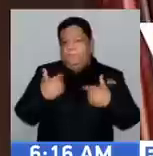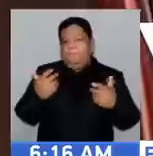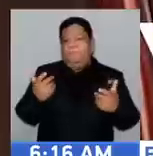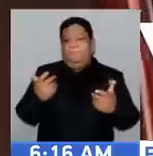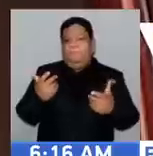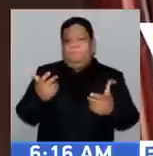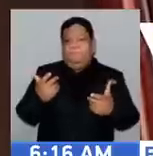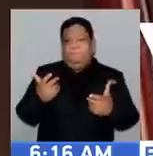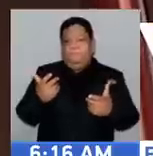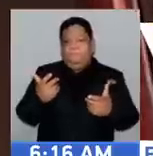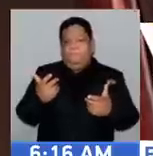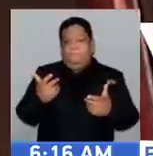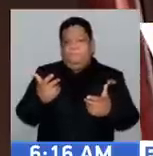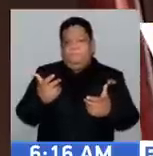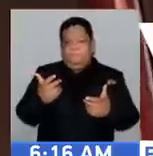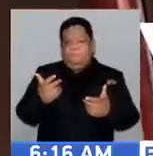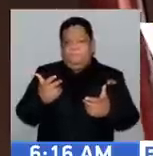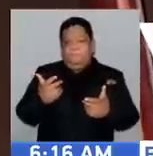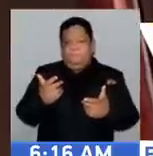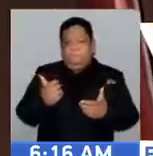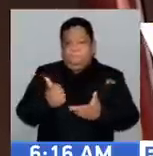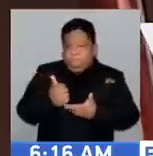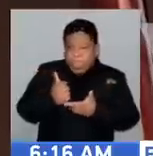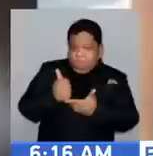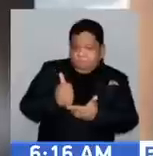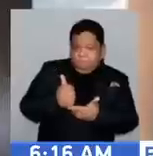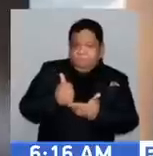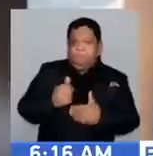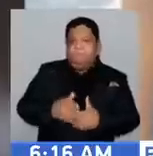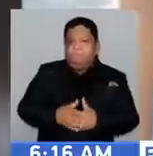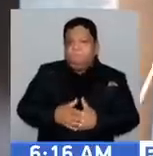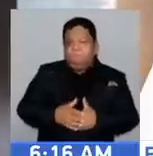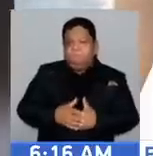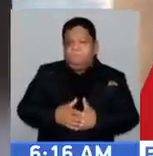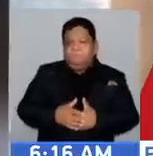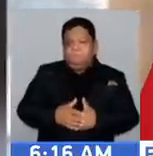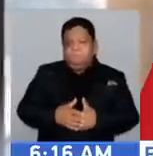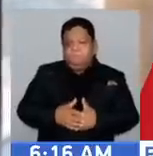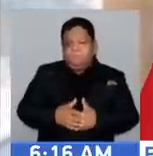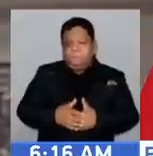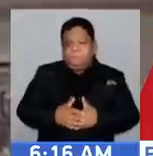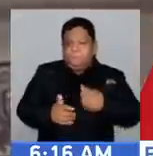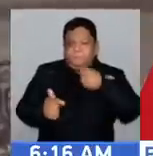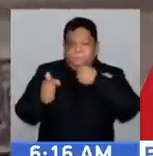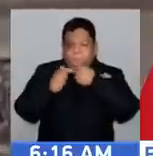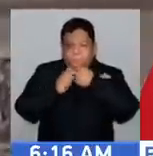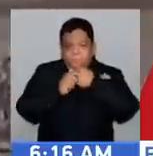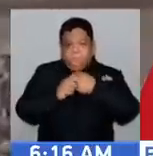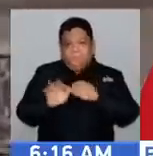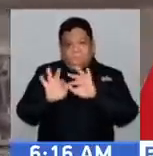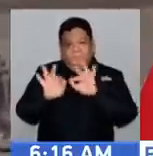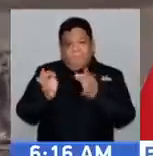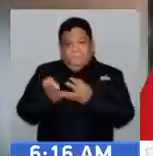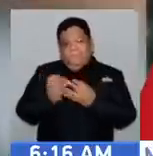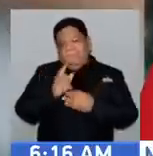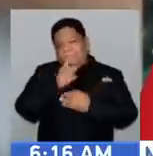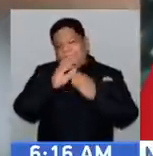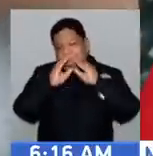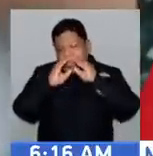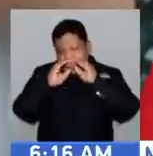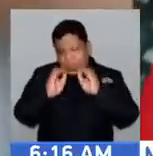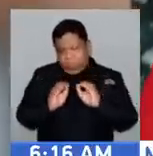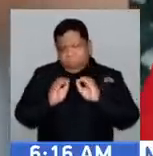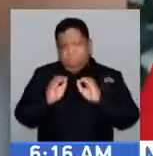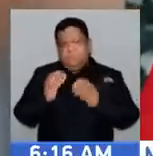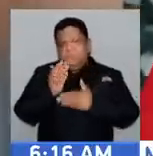ito, kay nanay nagtagak-tagak murag pulpos bitaw. Ikinalulungkot din ng pamilya ang anilay pananamantala ng ibang tao